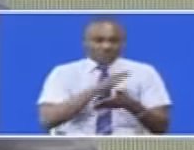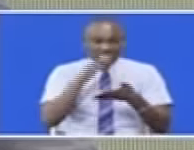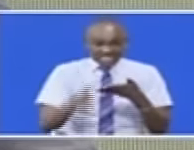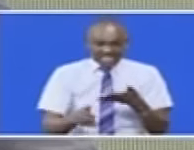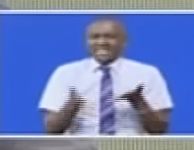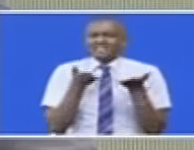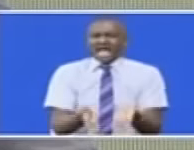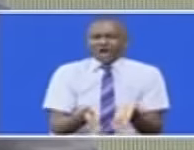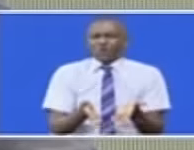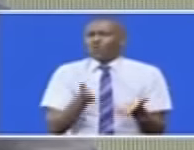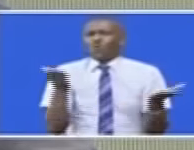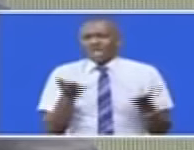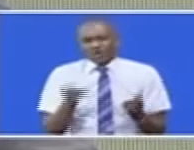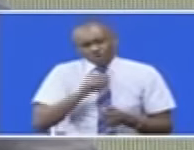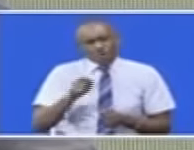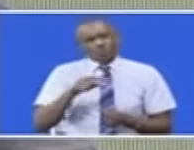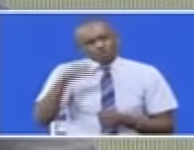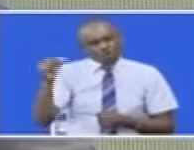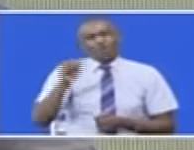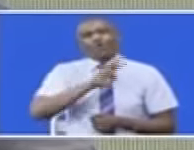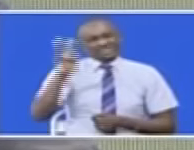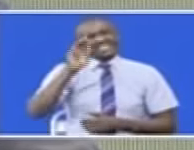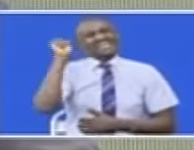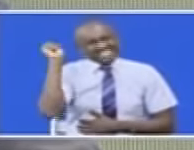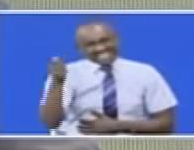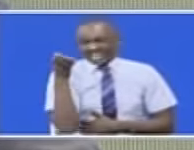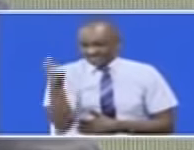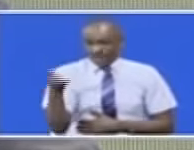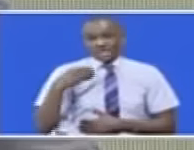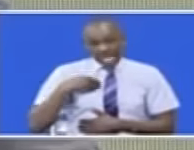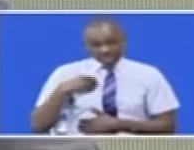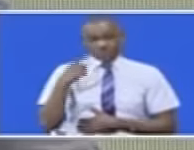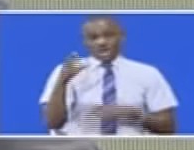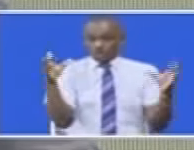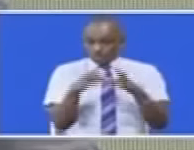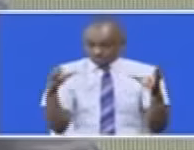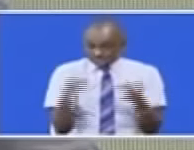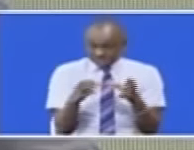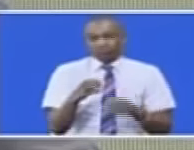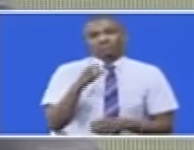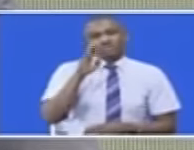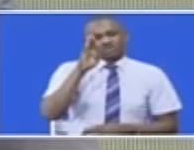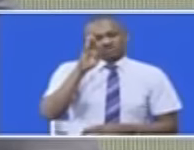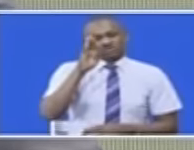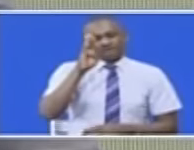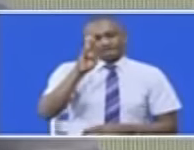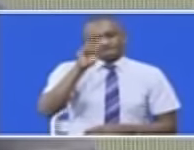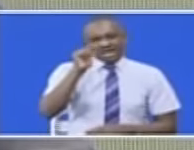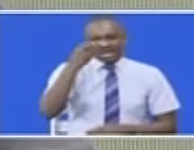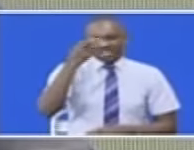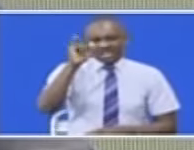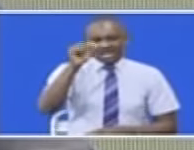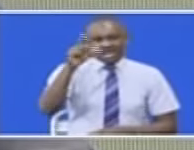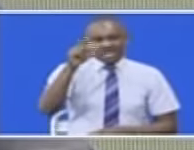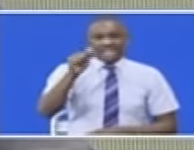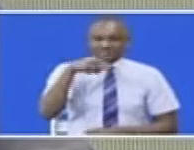Tuelekee kaskazini ama magharibi mwa sehemu ya Kenya ambako jamii ya Abanyala katika kaunti ya Busia iliandaa sherehe zake za kila